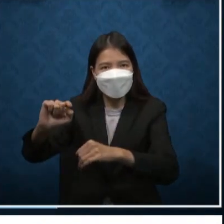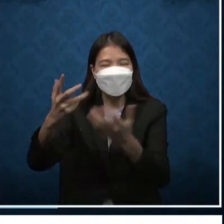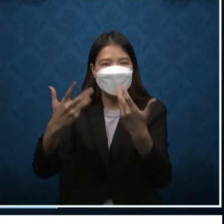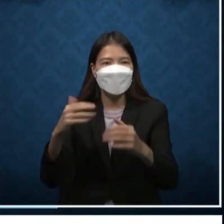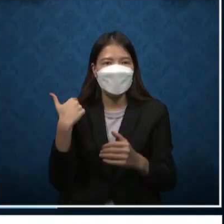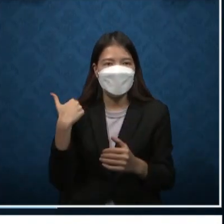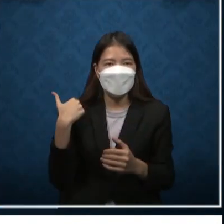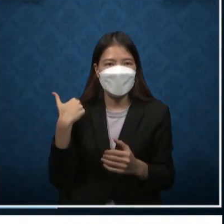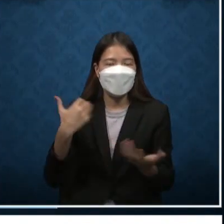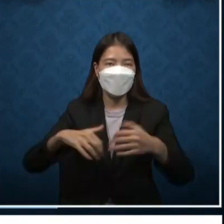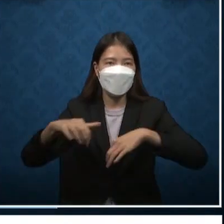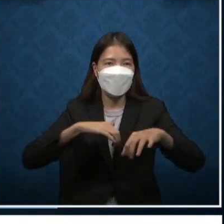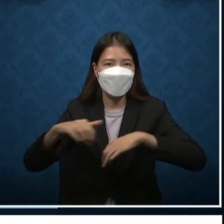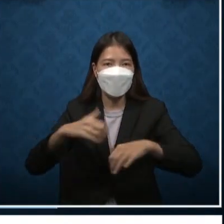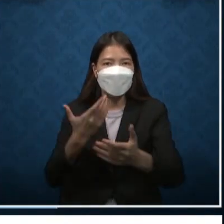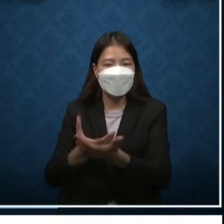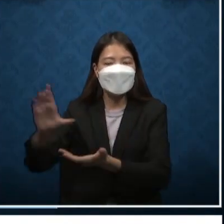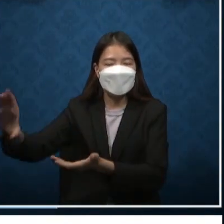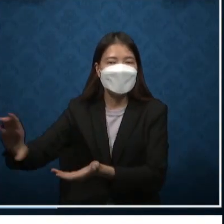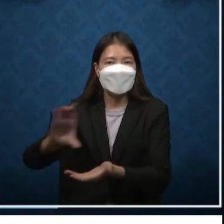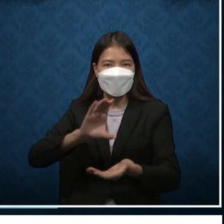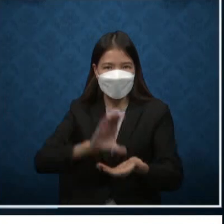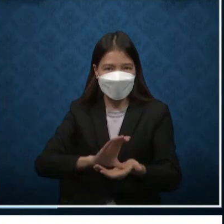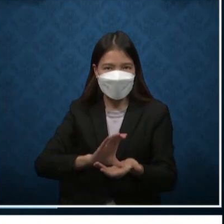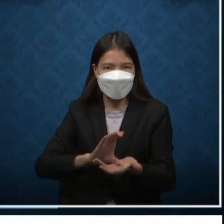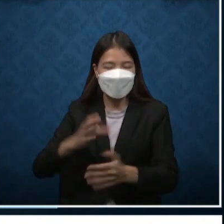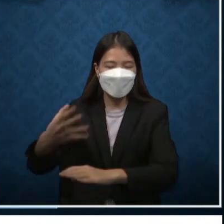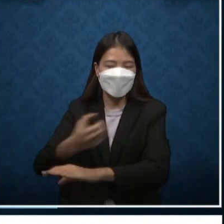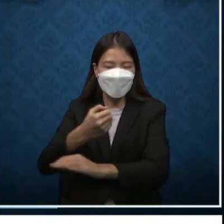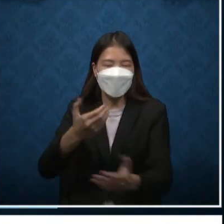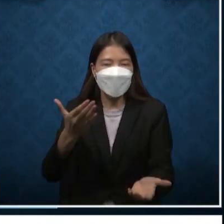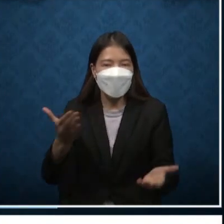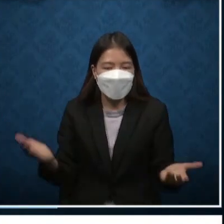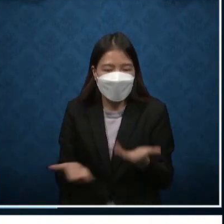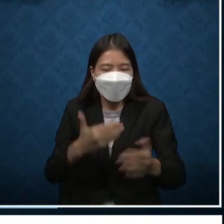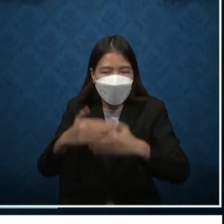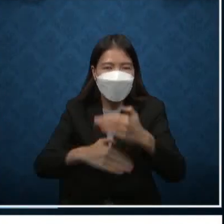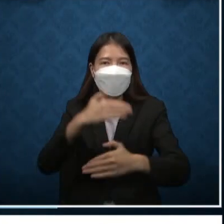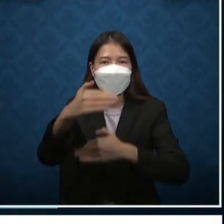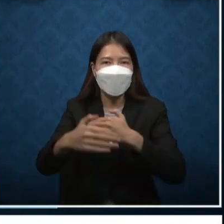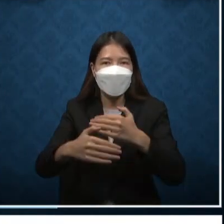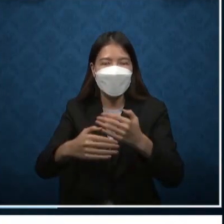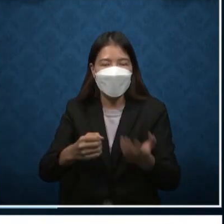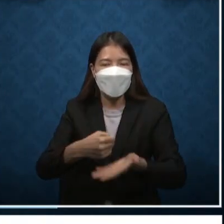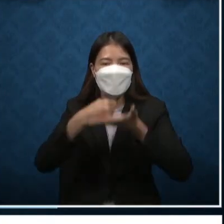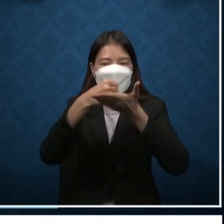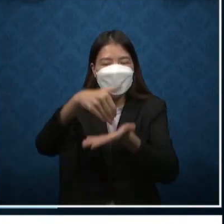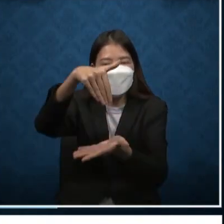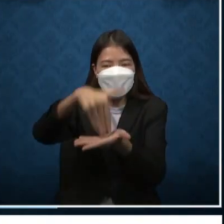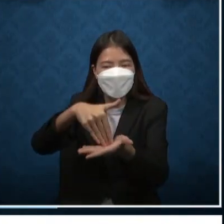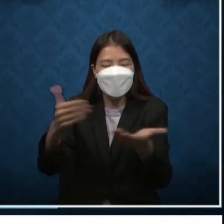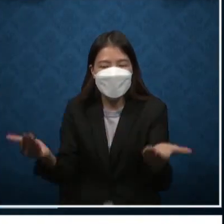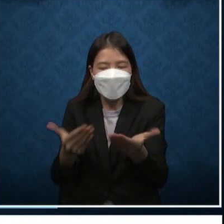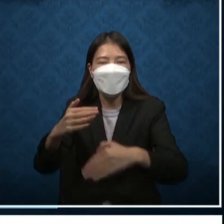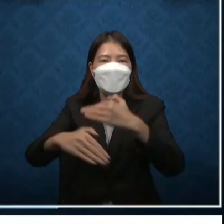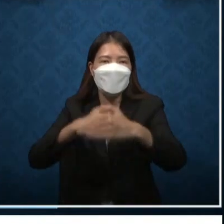ื่อให้การจัดษันเงินก็ประมาณจากกองทภักษณาภippingมาใช้ใการเขราขึ้นสูส่วเสริภัฒนาติâtาที่ป